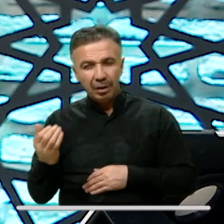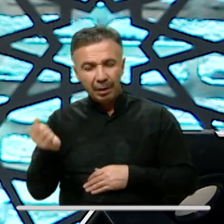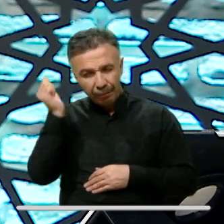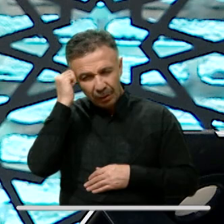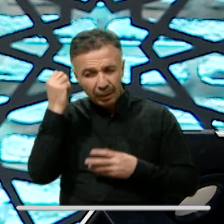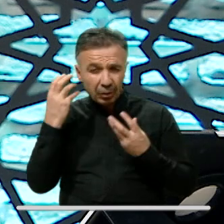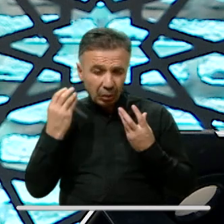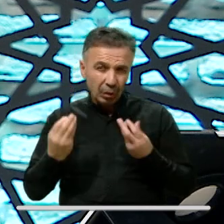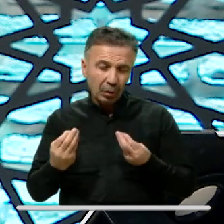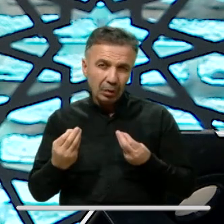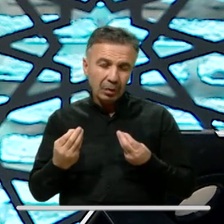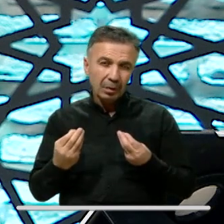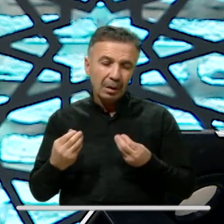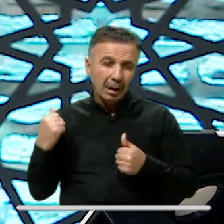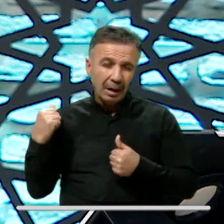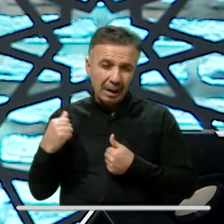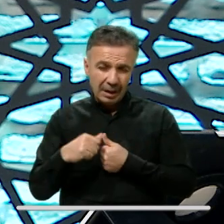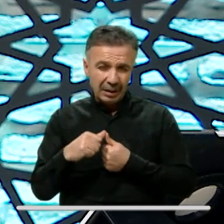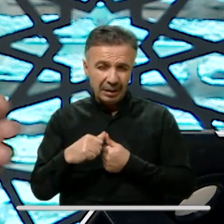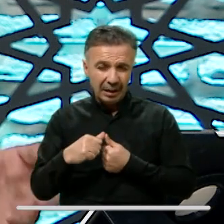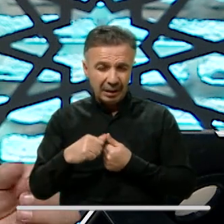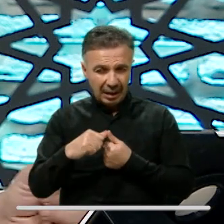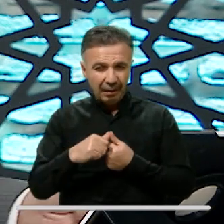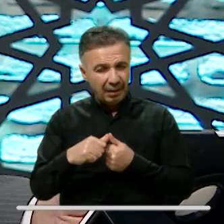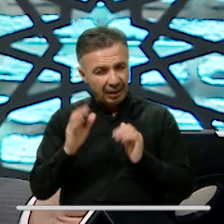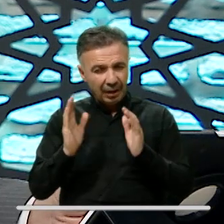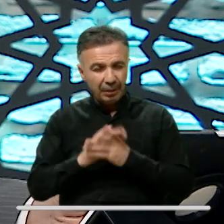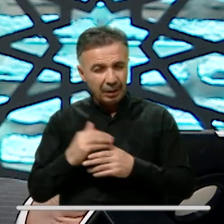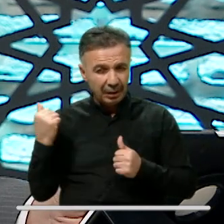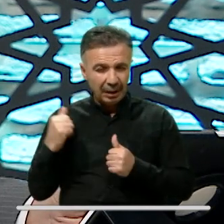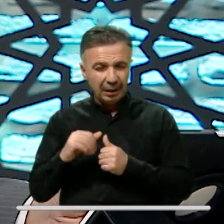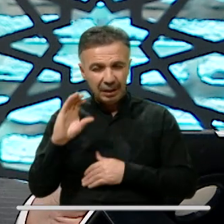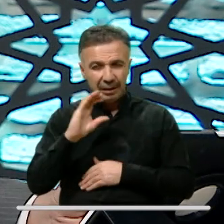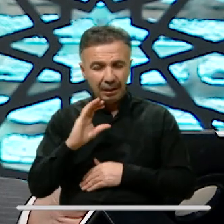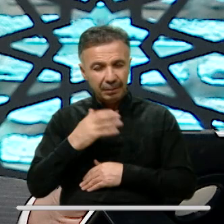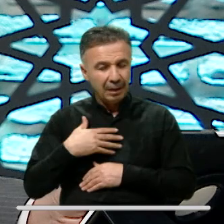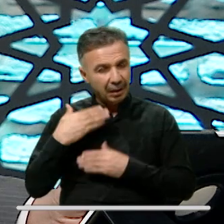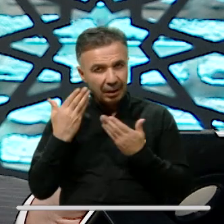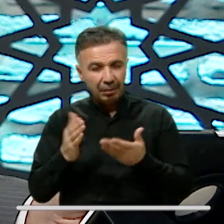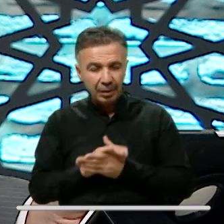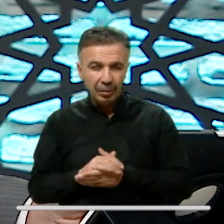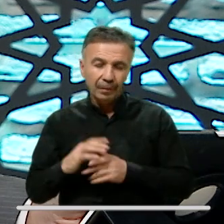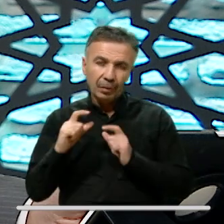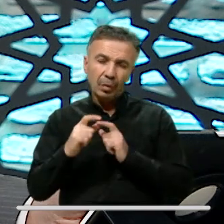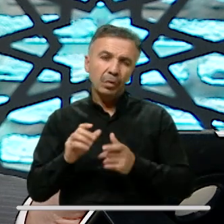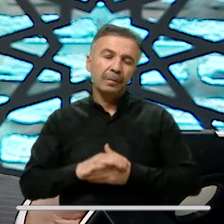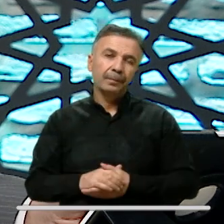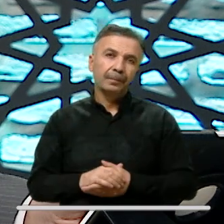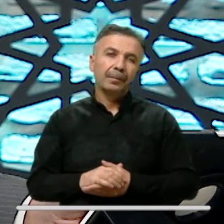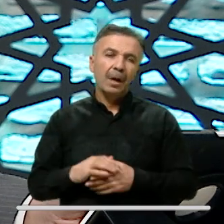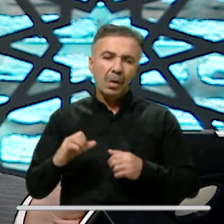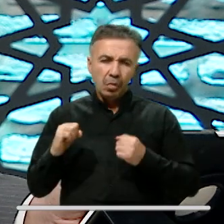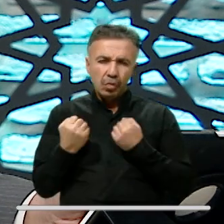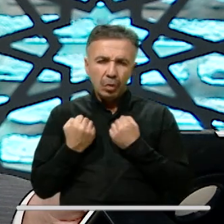durumu söz konusu oluyor. Eşler tekrar bir araya geliyor. Beyefendi tekrar İslam'la müşerref oluyor. Soru şu,